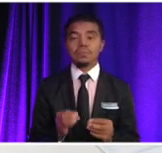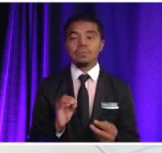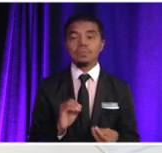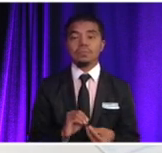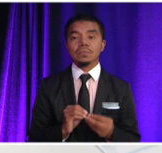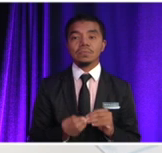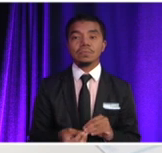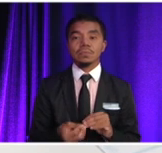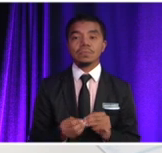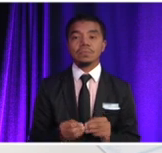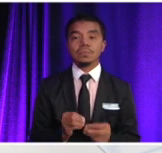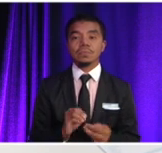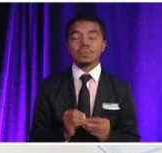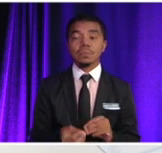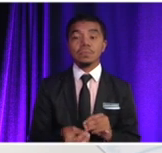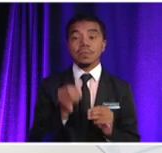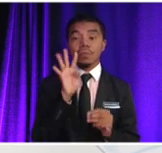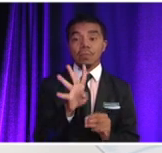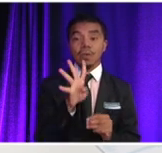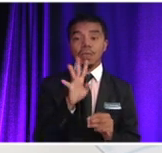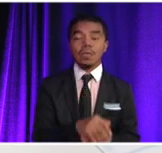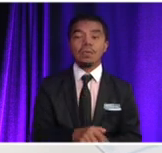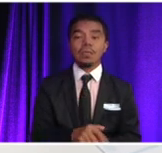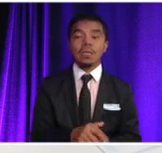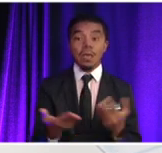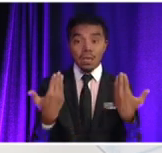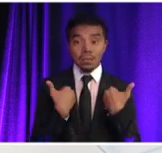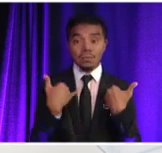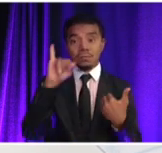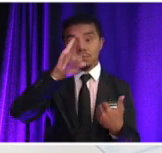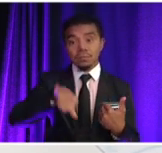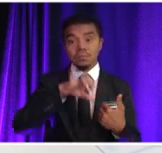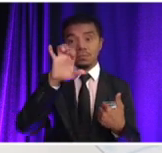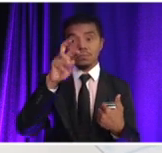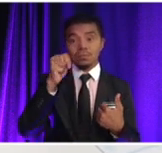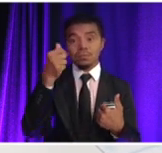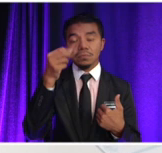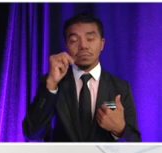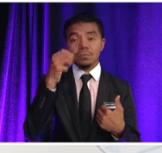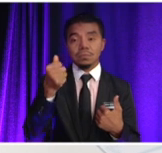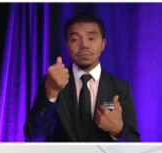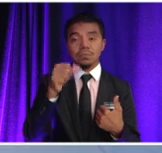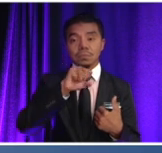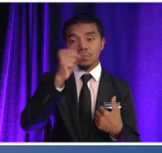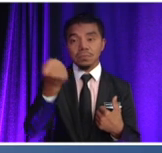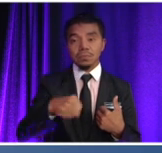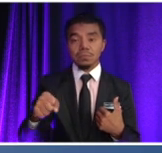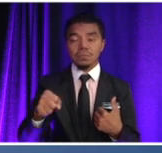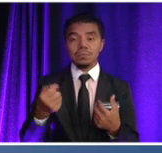yang terakhir yang terakhir mempunyai izin nama quality size dan beberapa Pocari lain